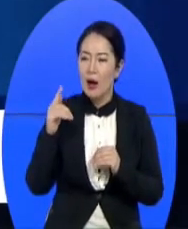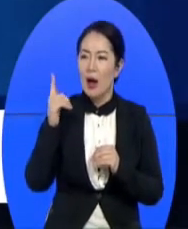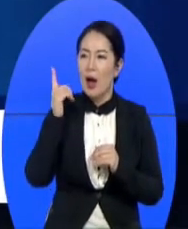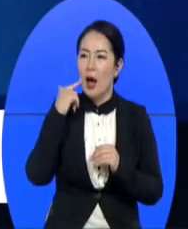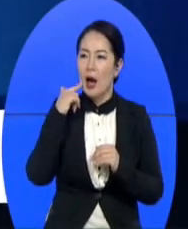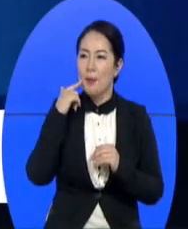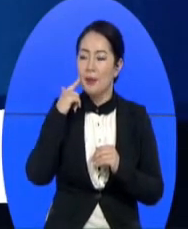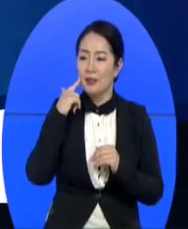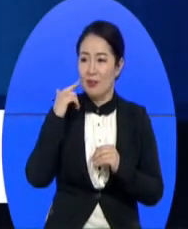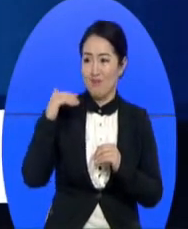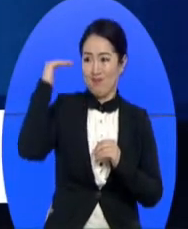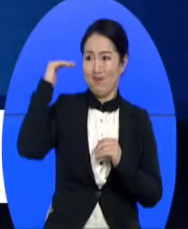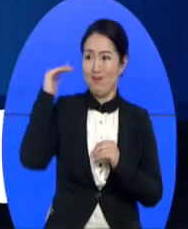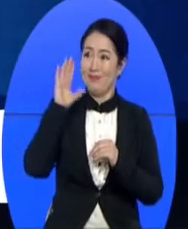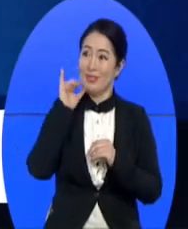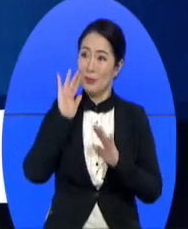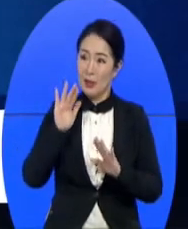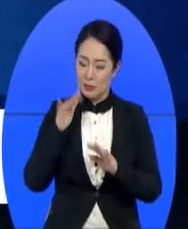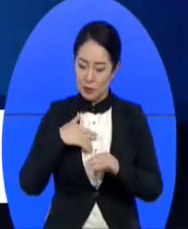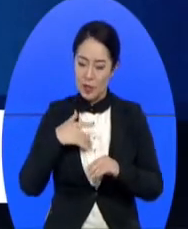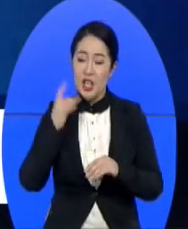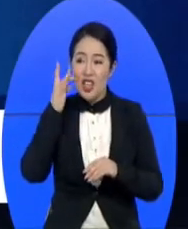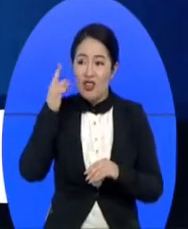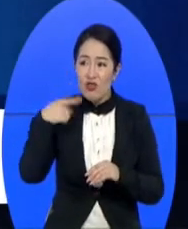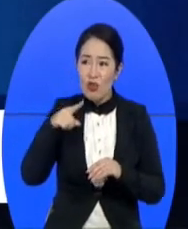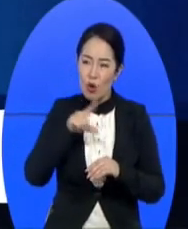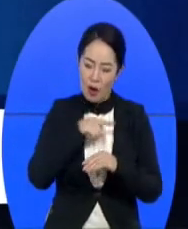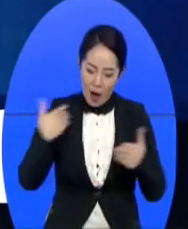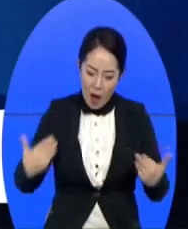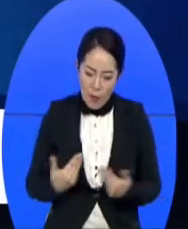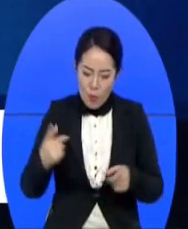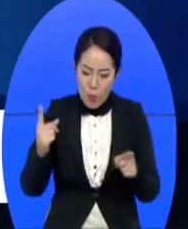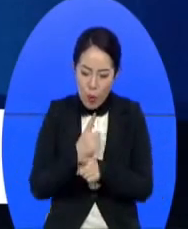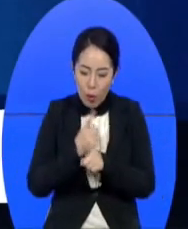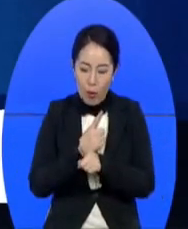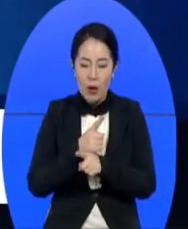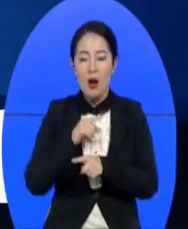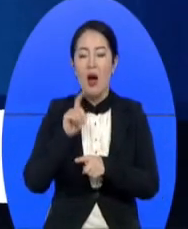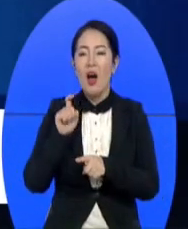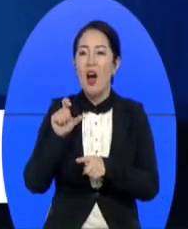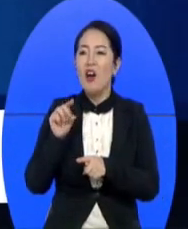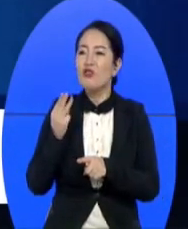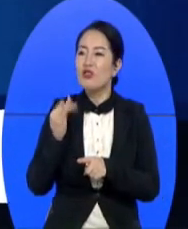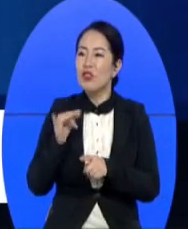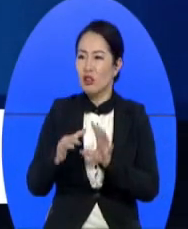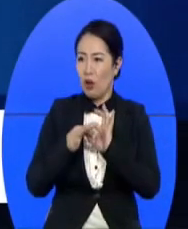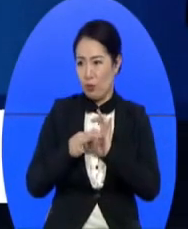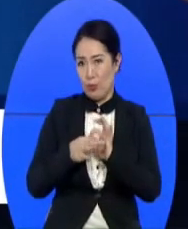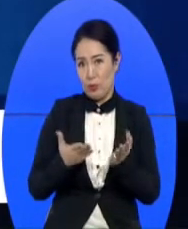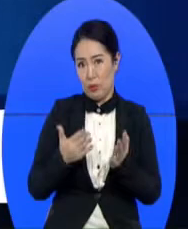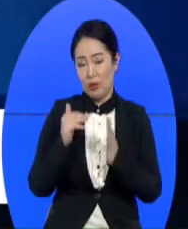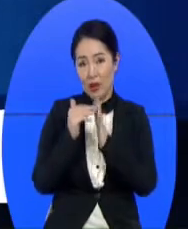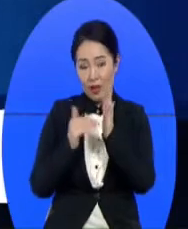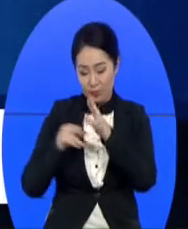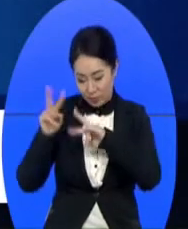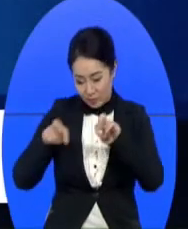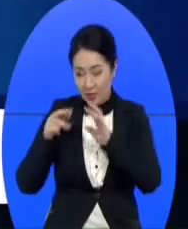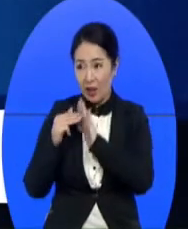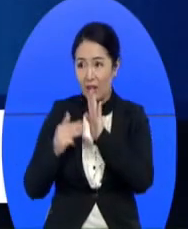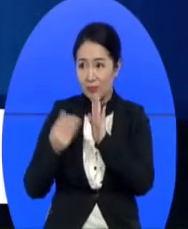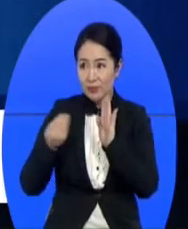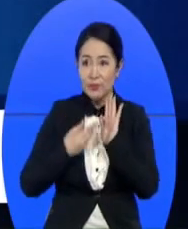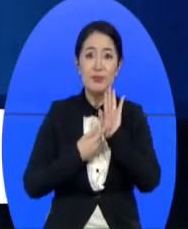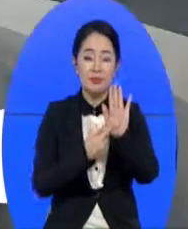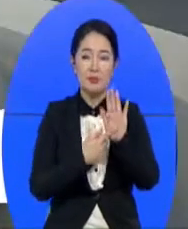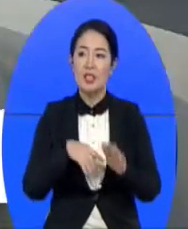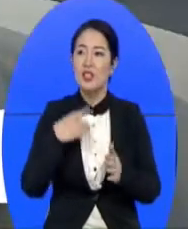богн насалж байгаа вэ гэдэг нь яг амьдралын тэр буруу өвчлөлтэй холбоотой гэдэг судлаачид бол тайлбарлан хэлдэгэ. Тэгэхээр бид бас